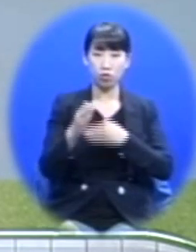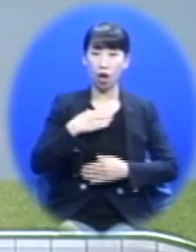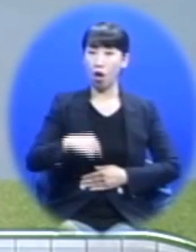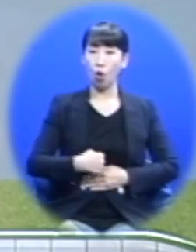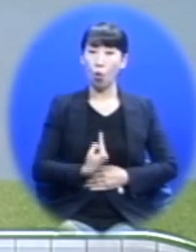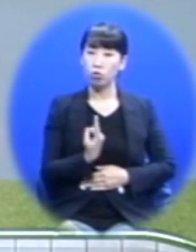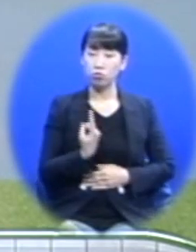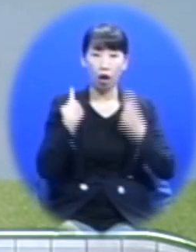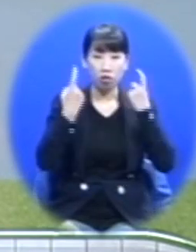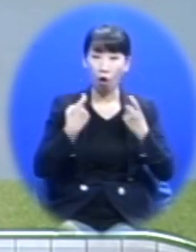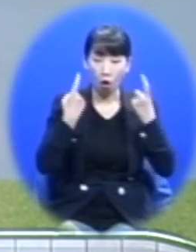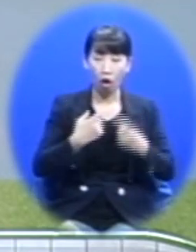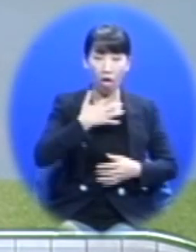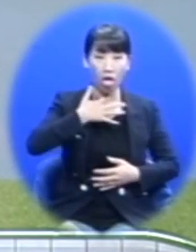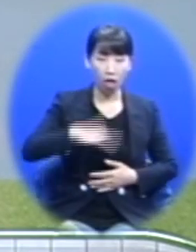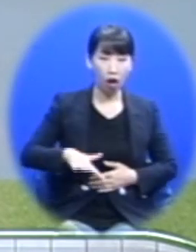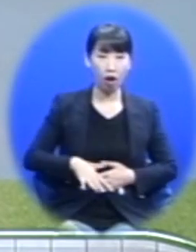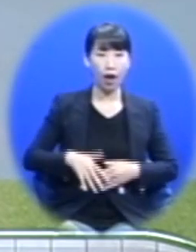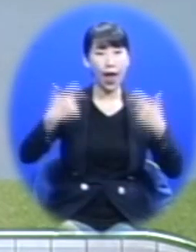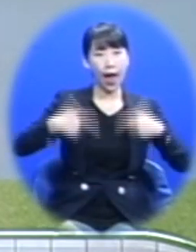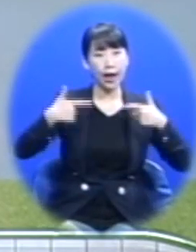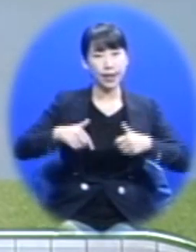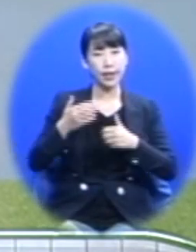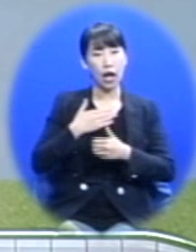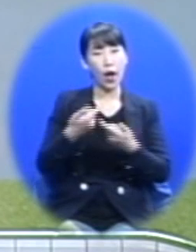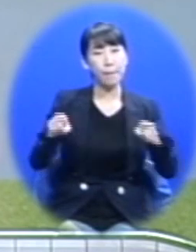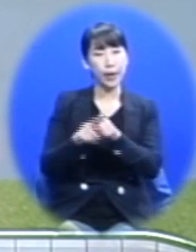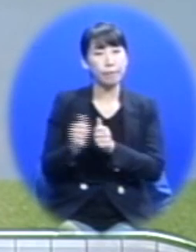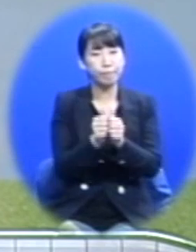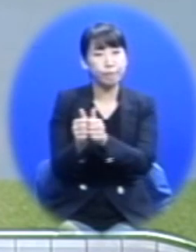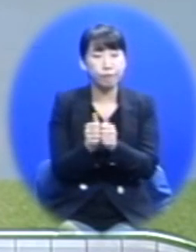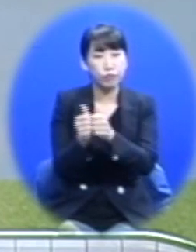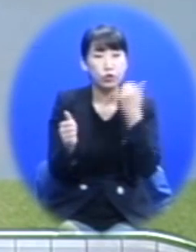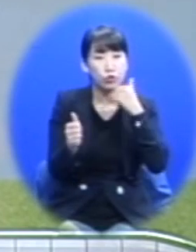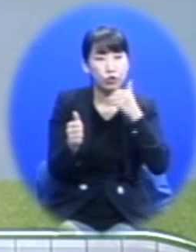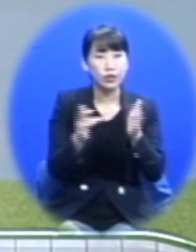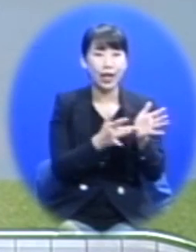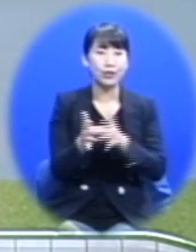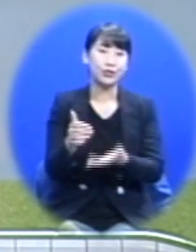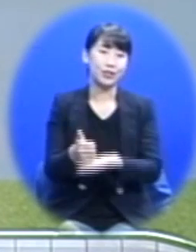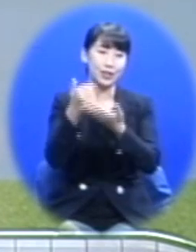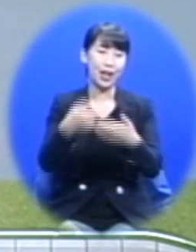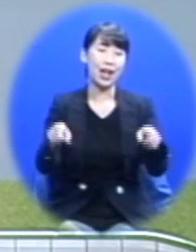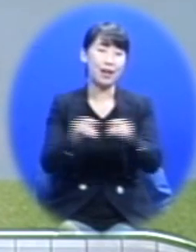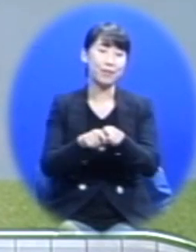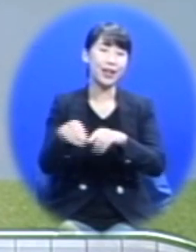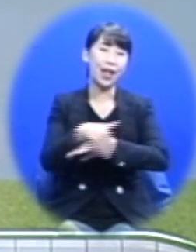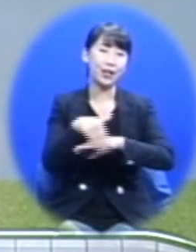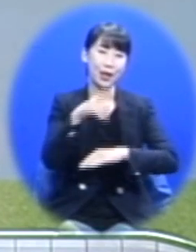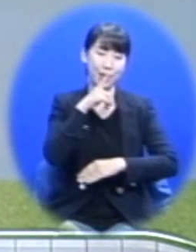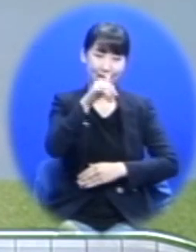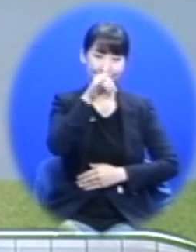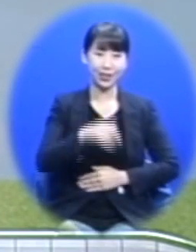떠나는 모험의 여행이 더 이상 아니었기에 늘 동행하시는 주님과 함께 믿음의 모험을 기꺼이 즐겼다고 감히 말할 수